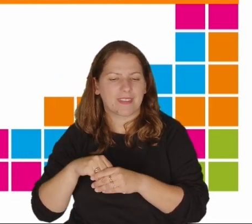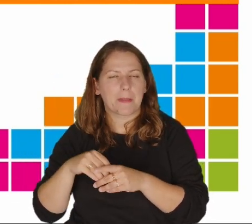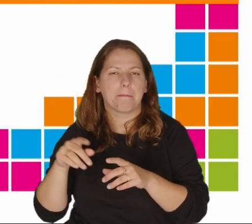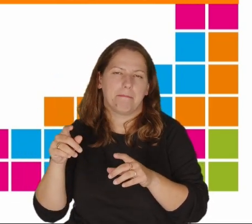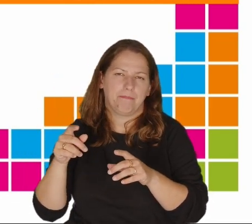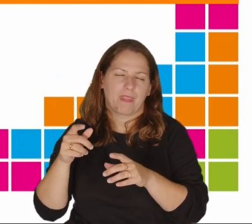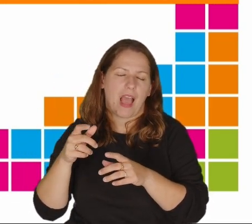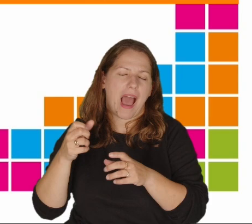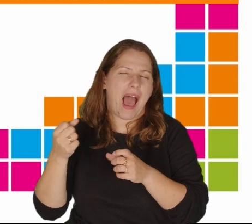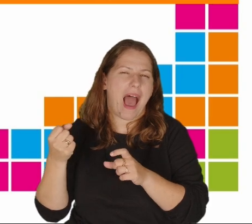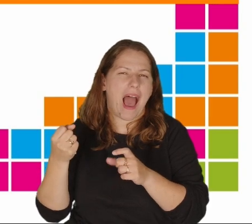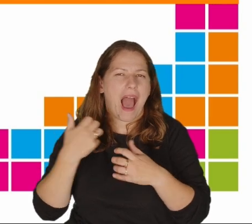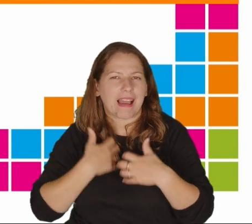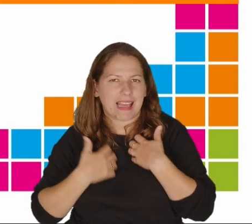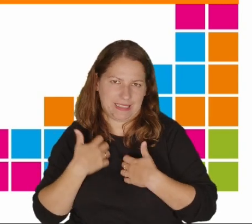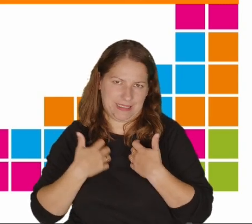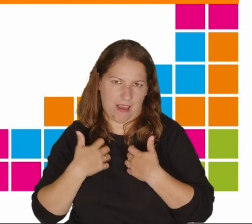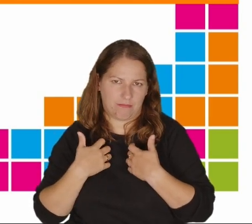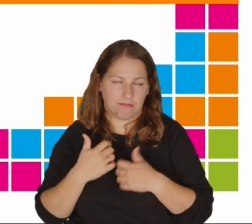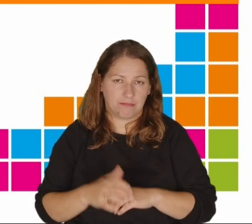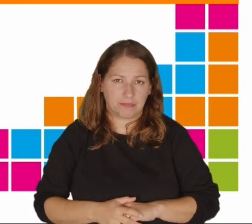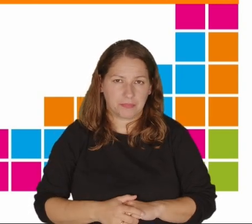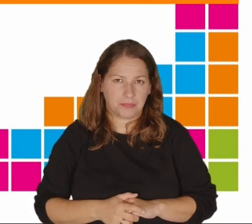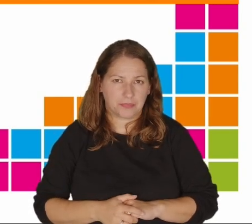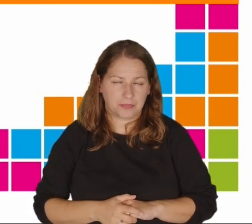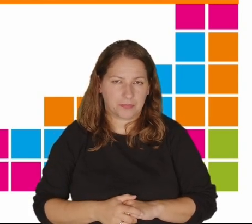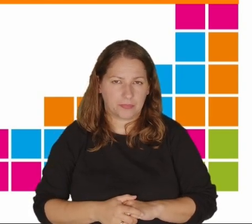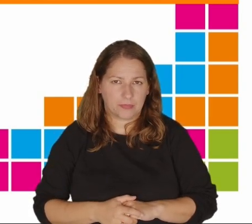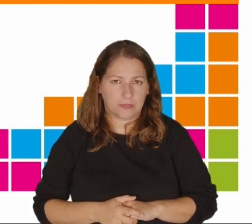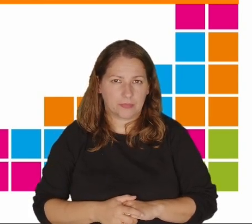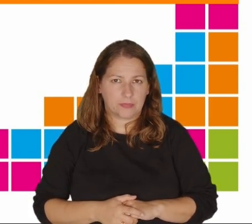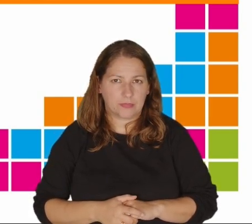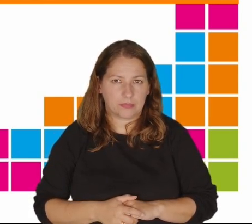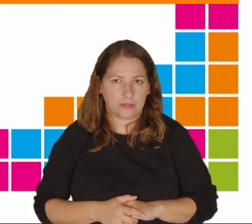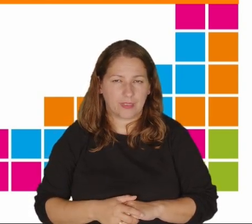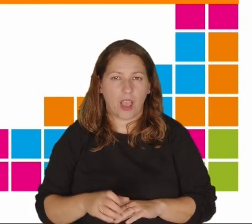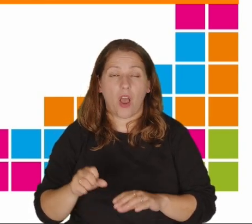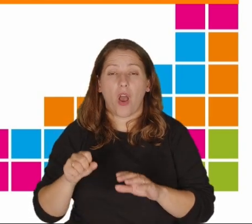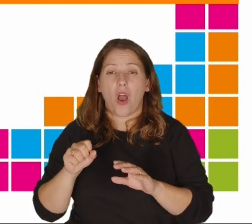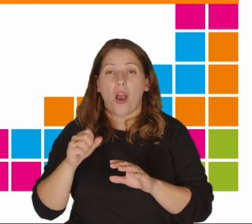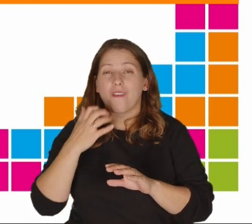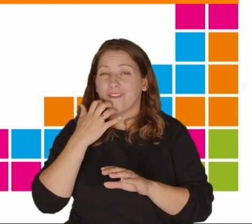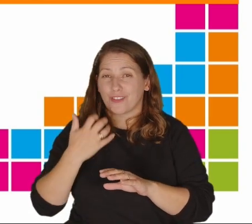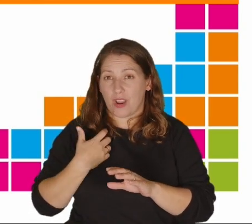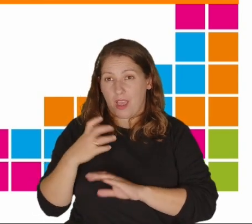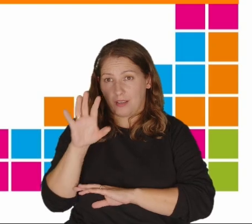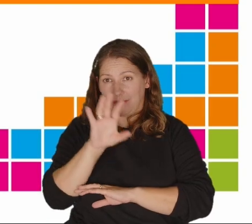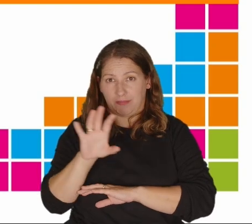agresją. I bardzo oglądane od wczesnego wieku